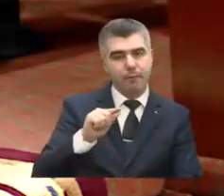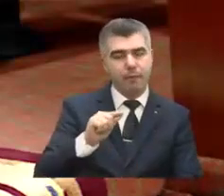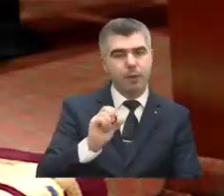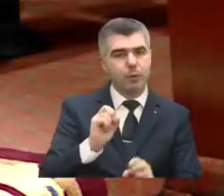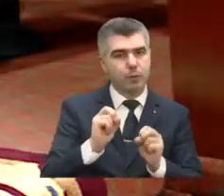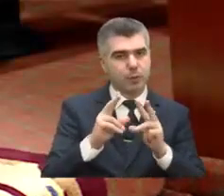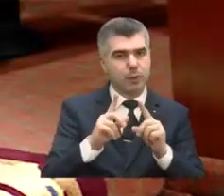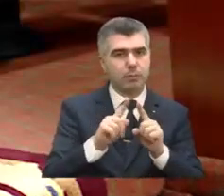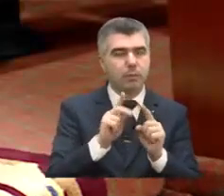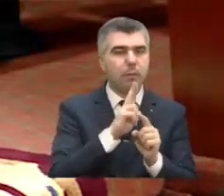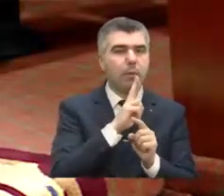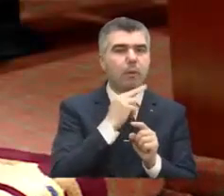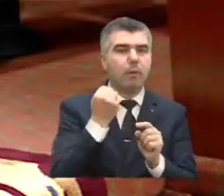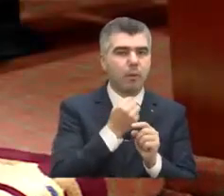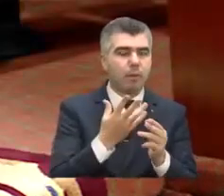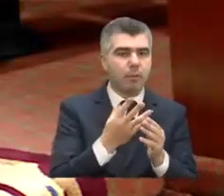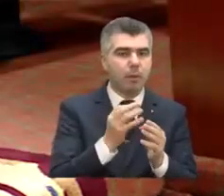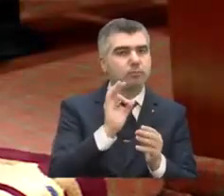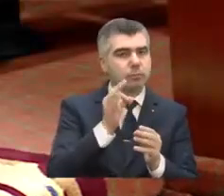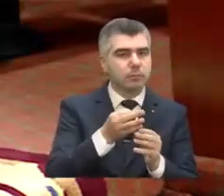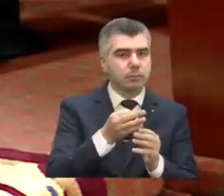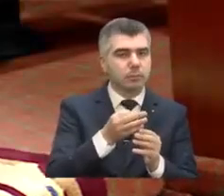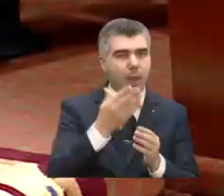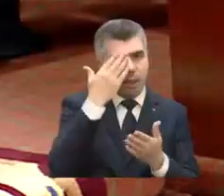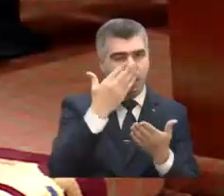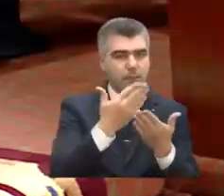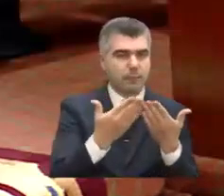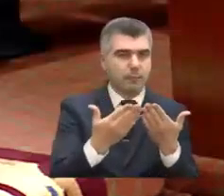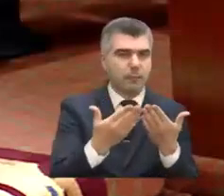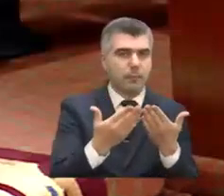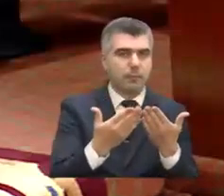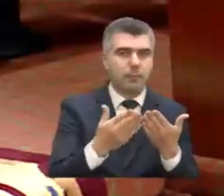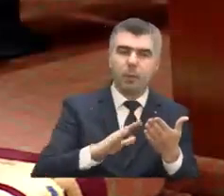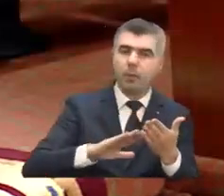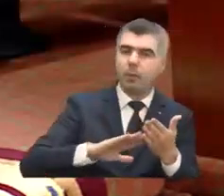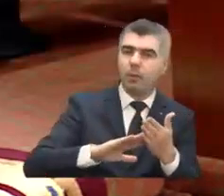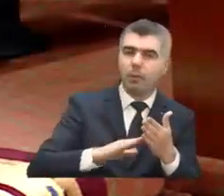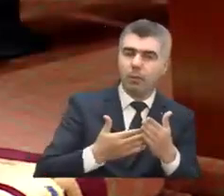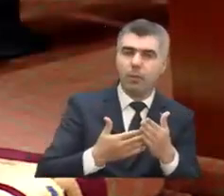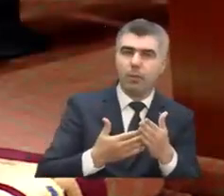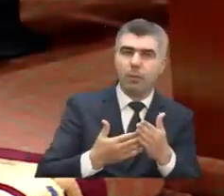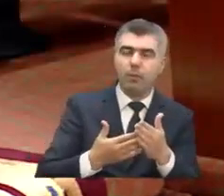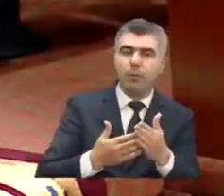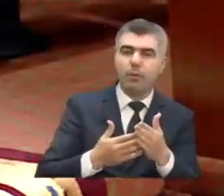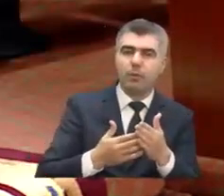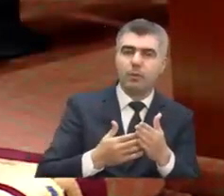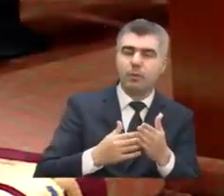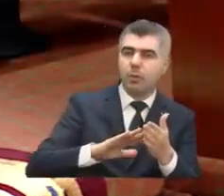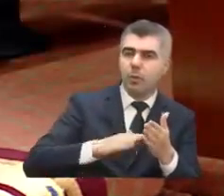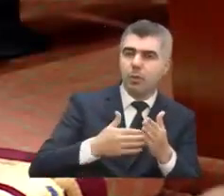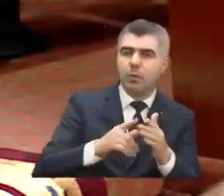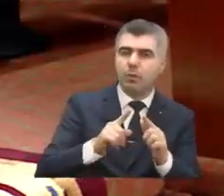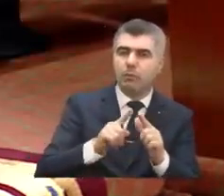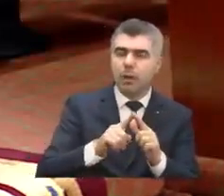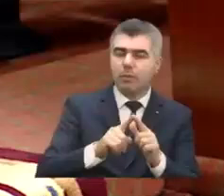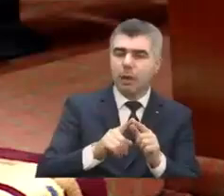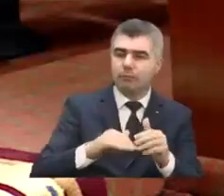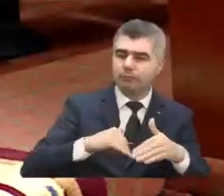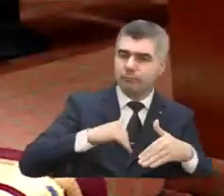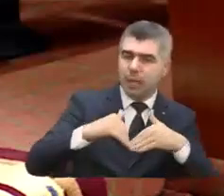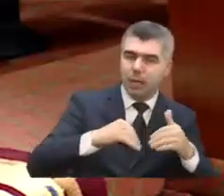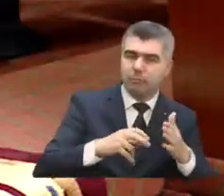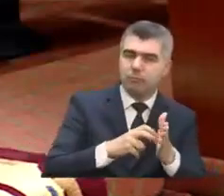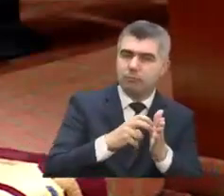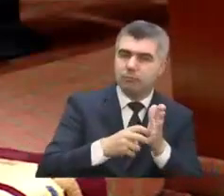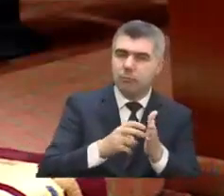على تطوير والاعتناء أولا بكل ما يهم المنظومة ديال النقل، طيب من خلالها